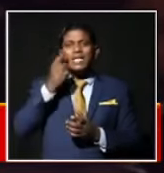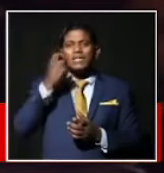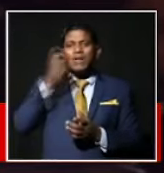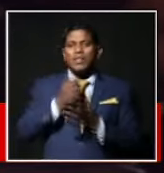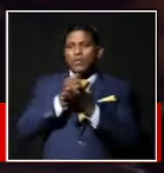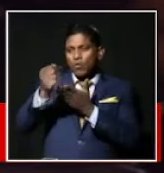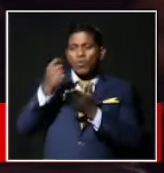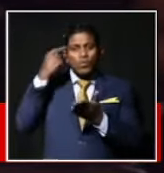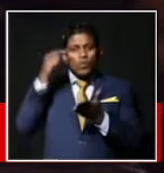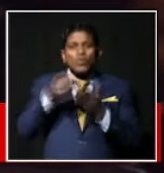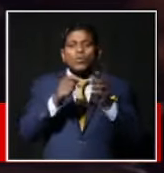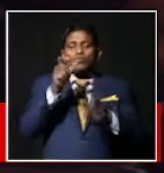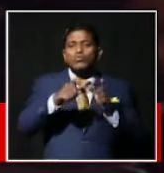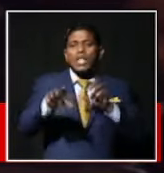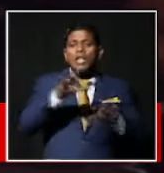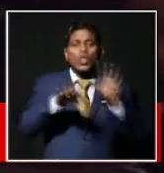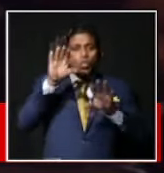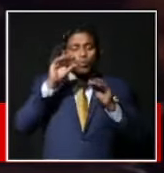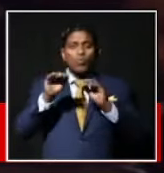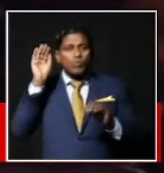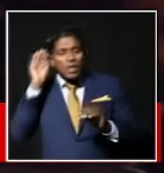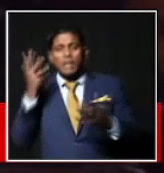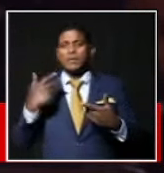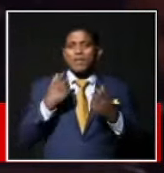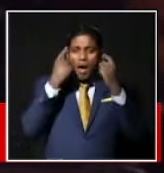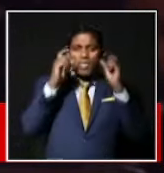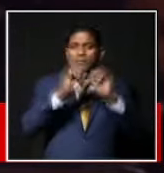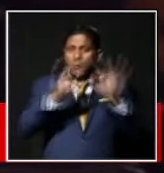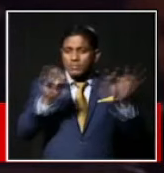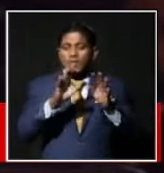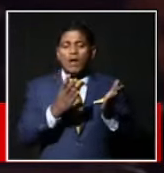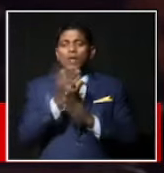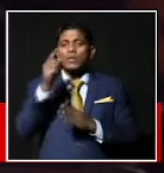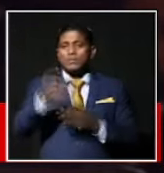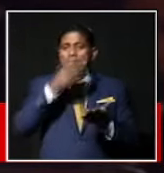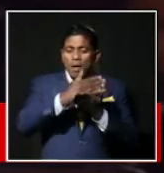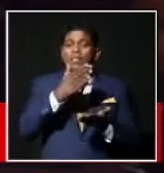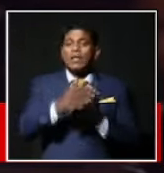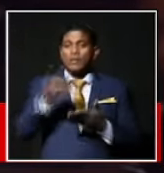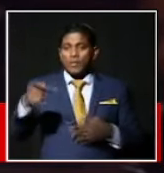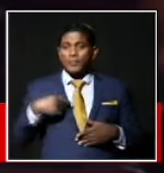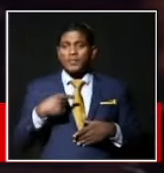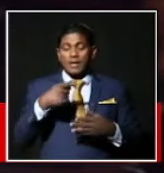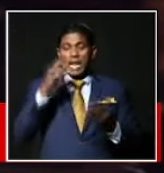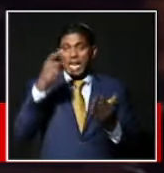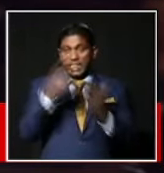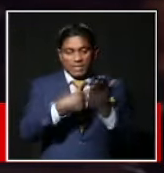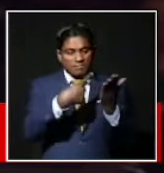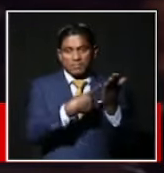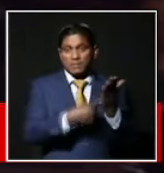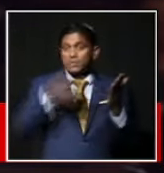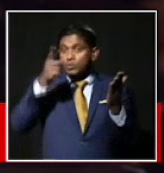මුවාවෙන් ජනතාවට තොරතුරු දැන ගැනීමට හා අදහස් පළ කිරීමට ඇති අයිතියට සීමා පනවන වගන්ති ඇතුළත් කරමින් සම්මත